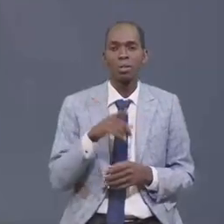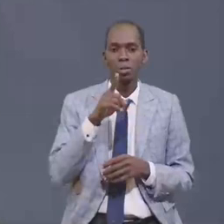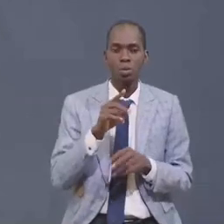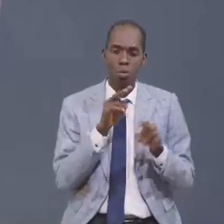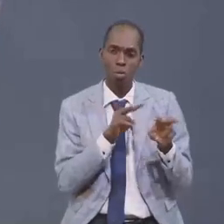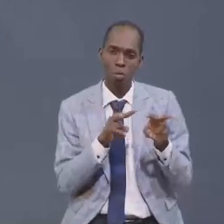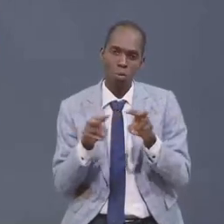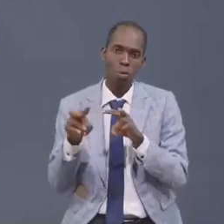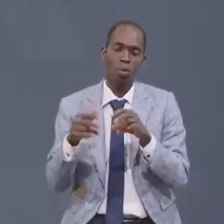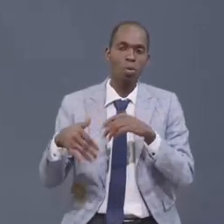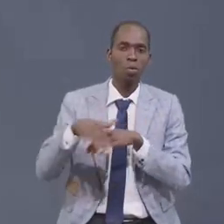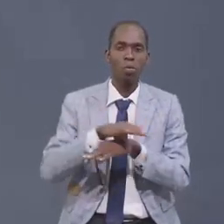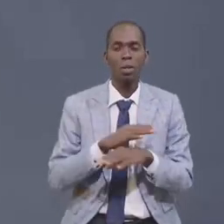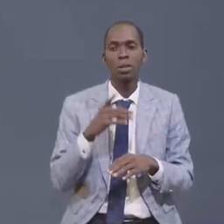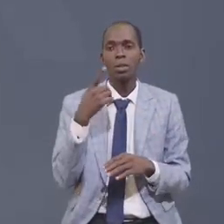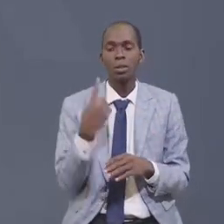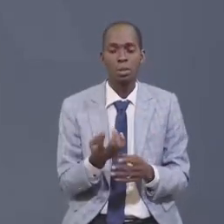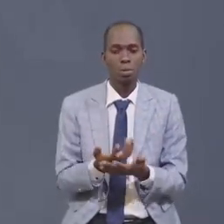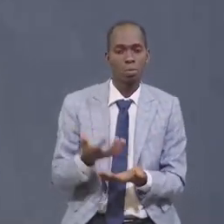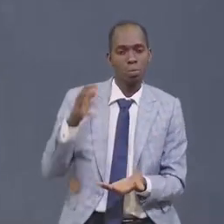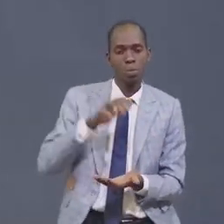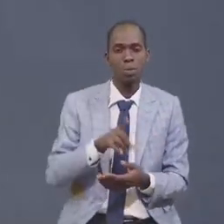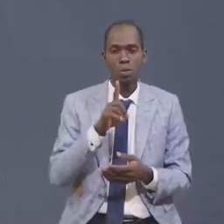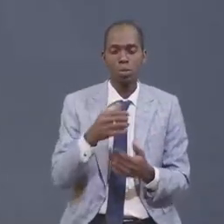Et vous veillez donc sur la richesse que vous avez.